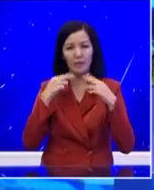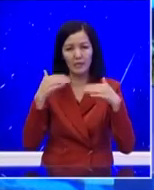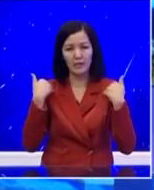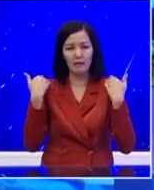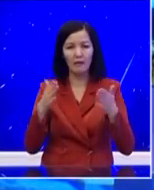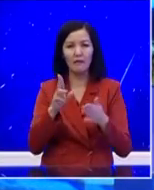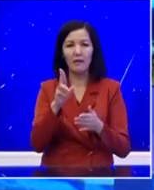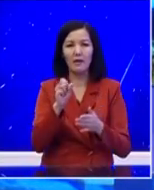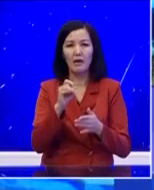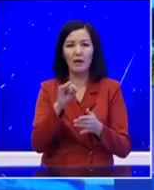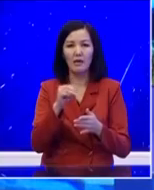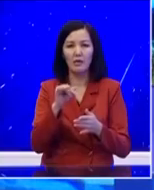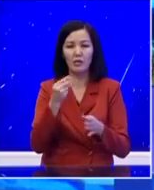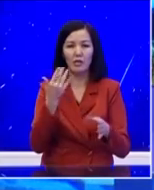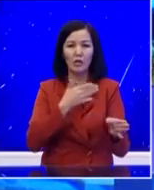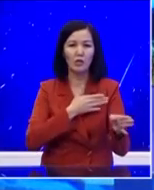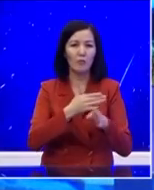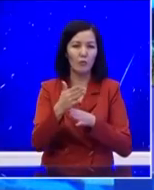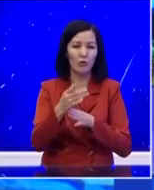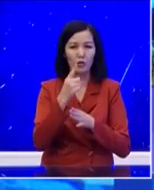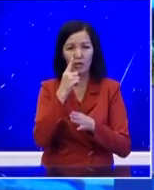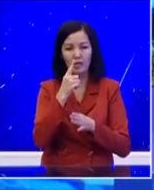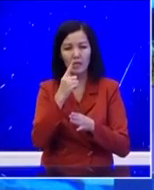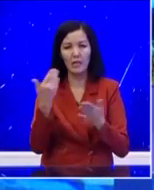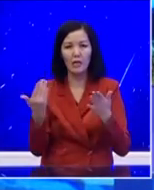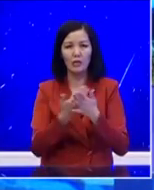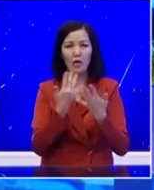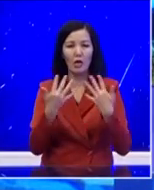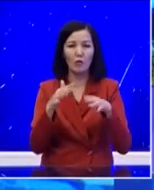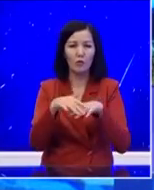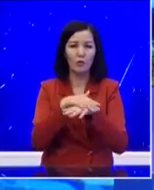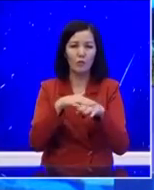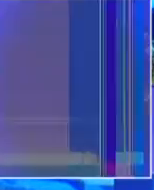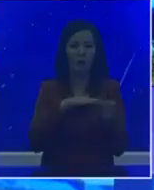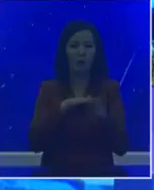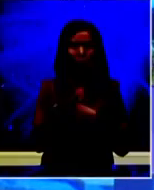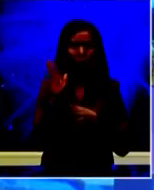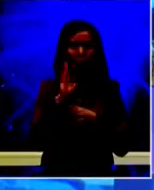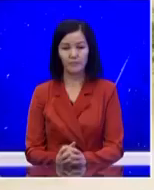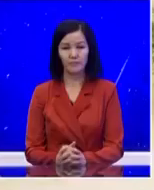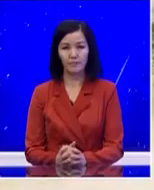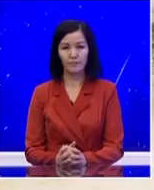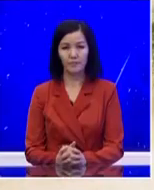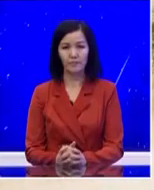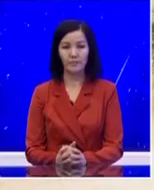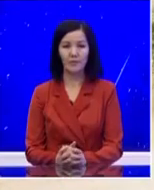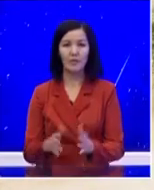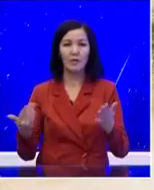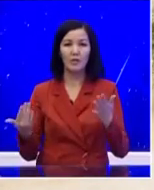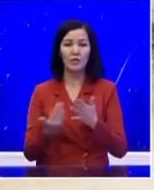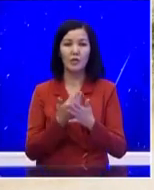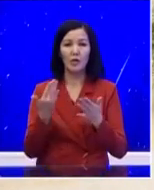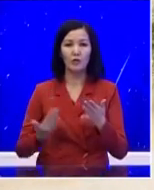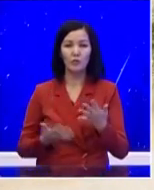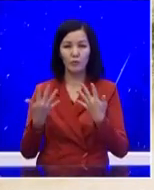алды. Қаражат бөлді, енді жақын арада жаңа тұрмыстықтар толығымен тұщы сумен қамтамасыз етілмек. Жаңа тұрмыс ауылының